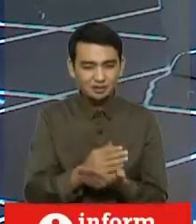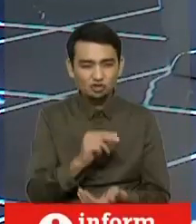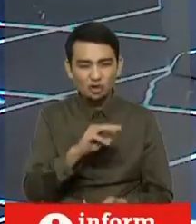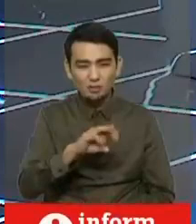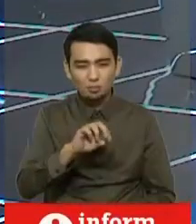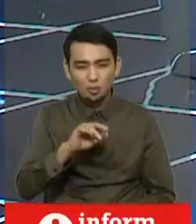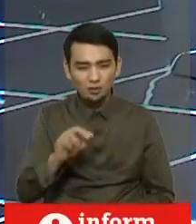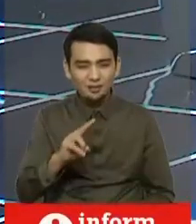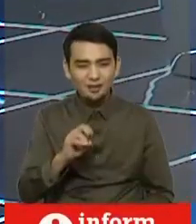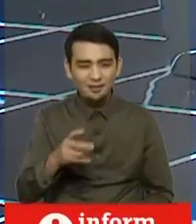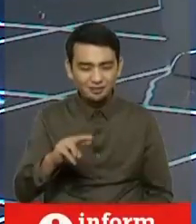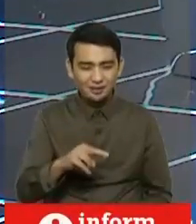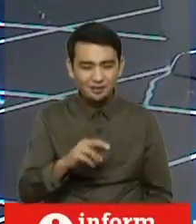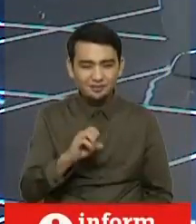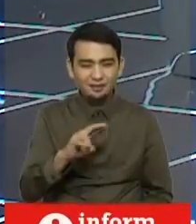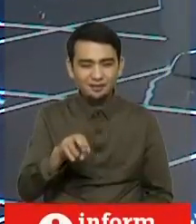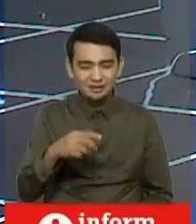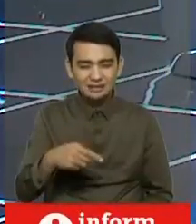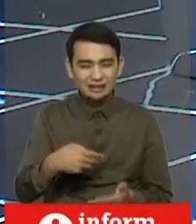Кения сасет не содержит красителей и ароматизаторов